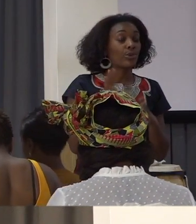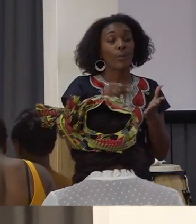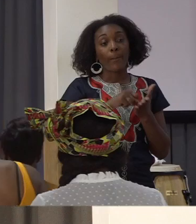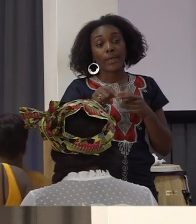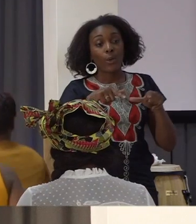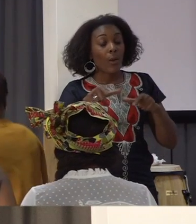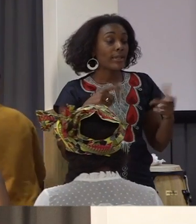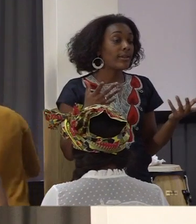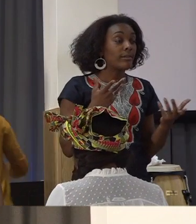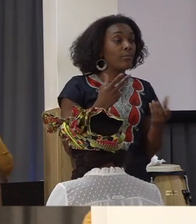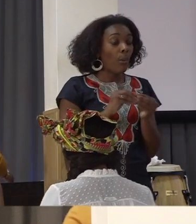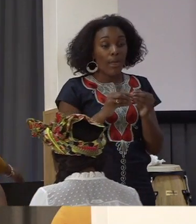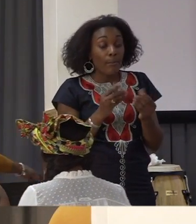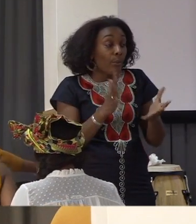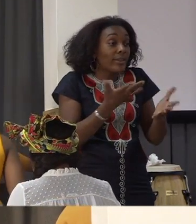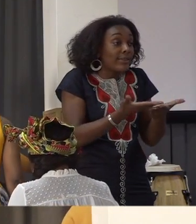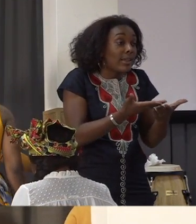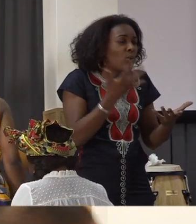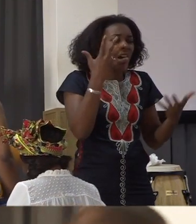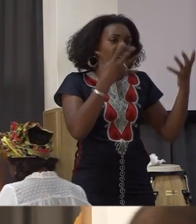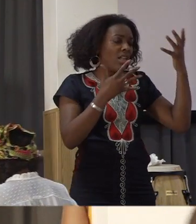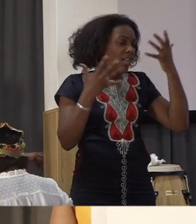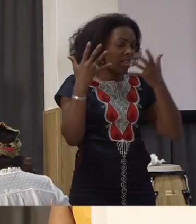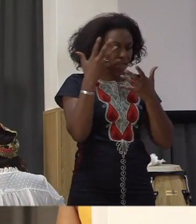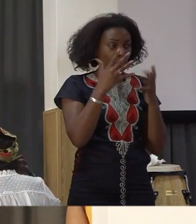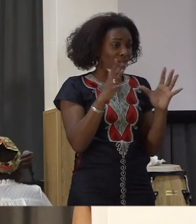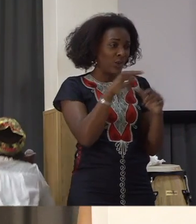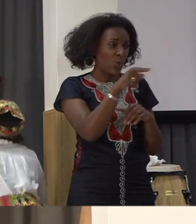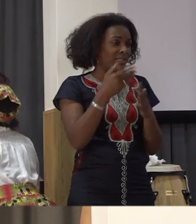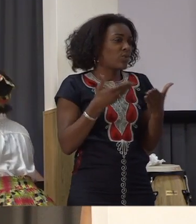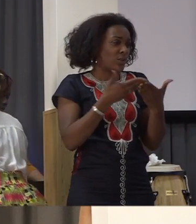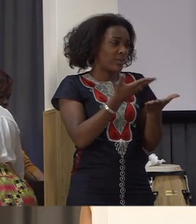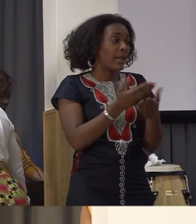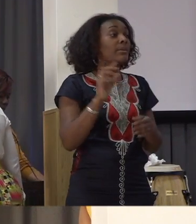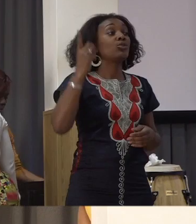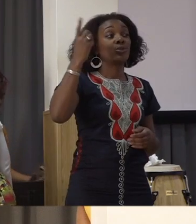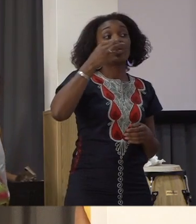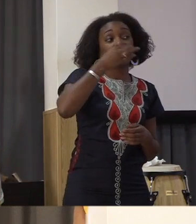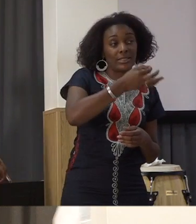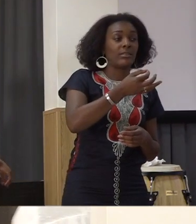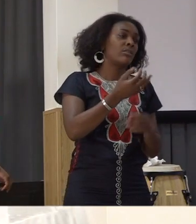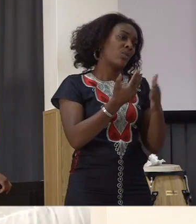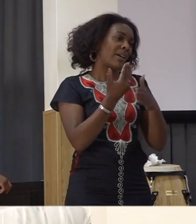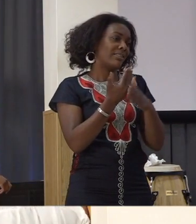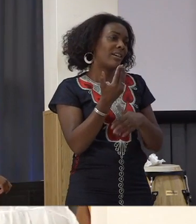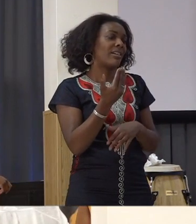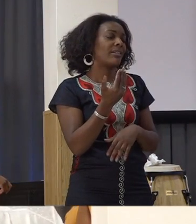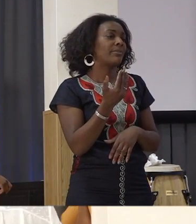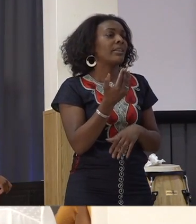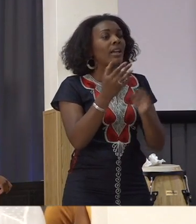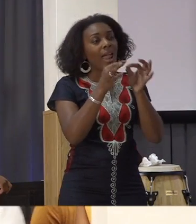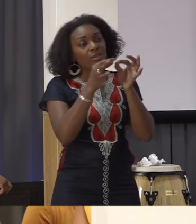es dans la tourmente. Mais Dieu te dit ce matin que la